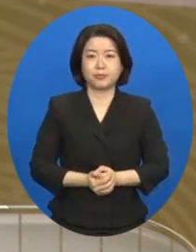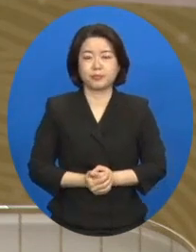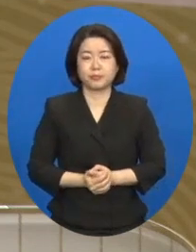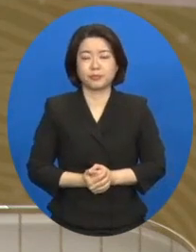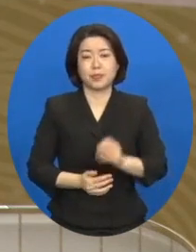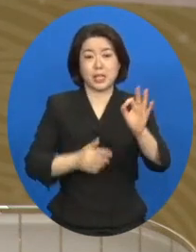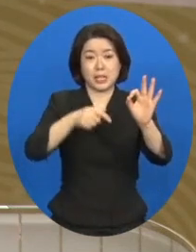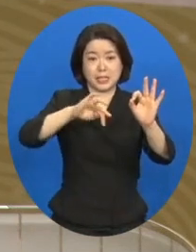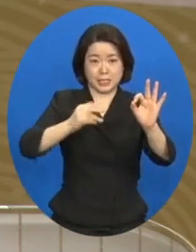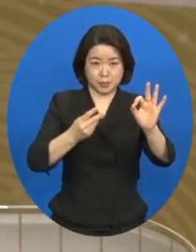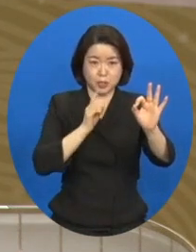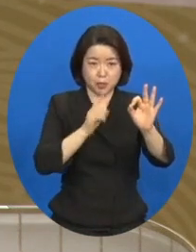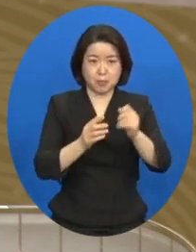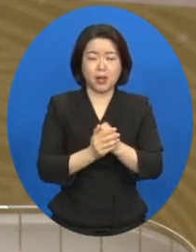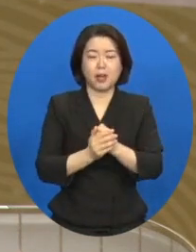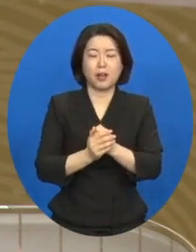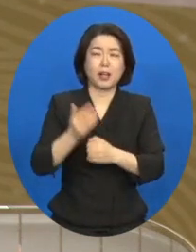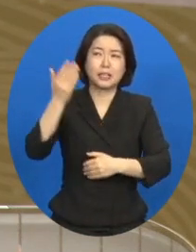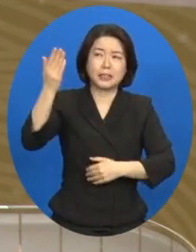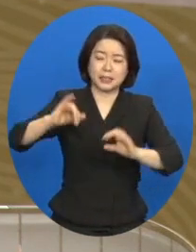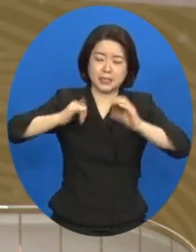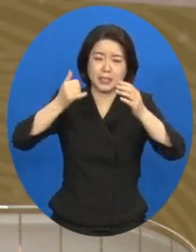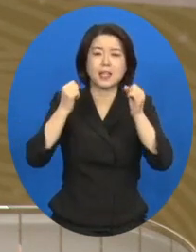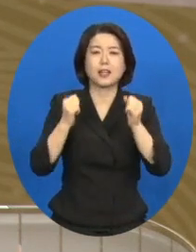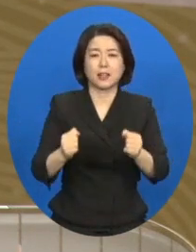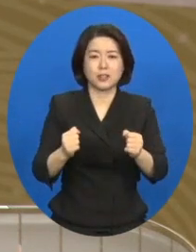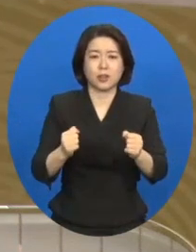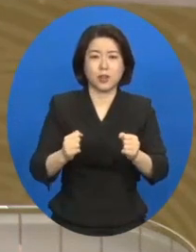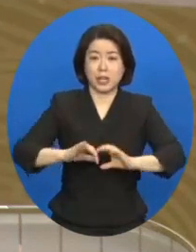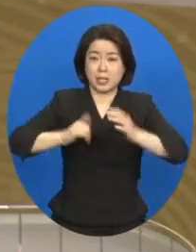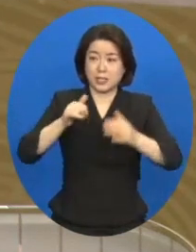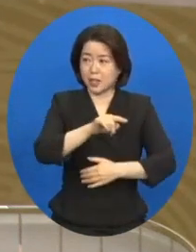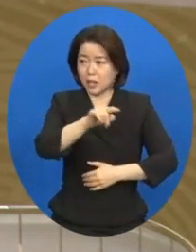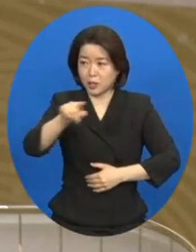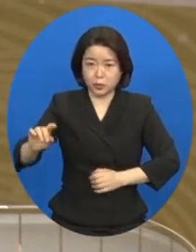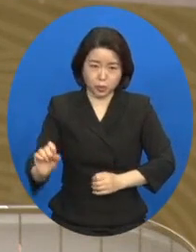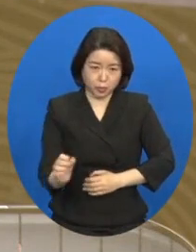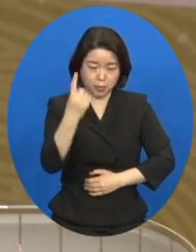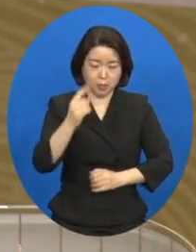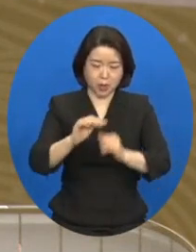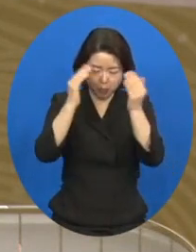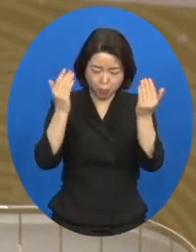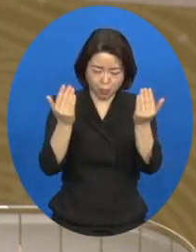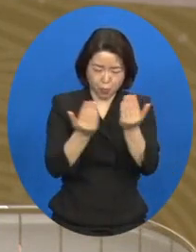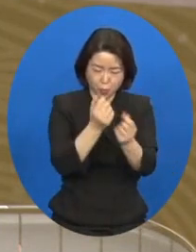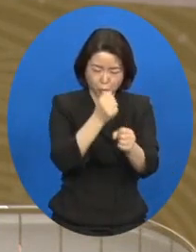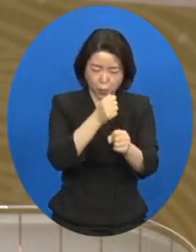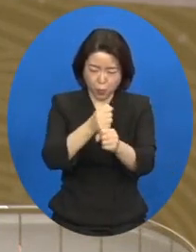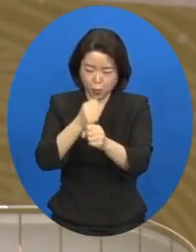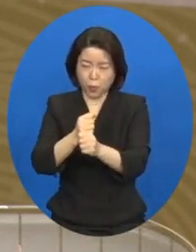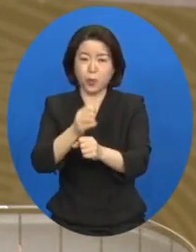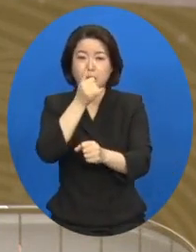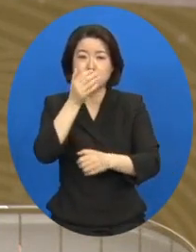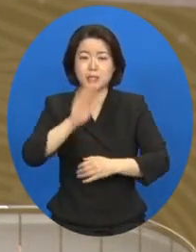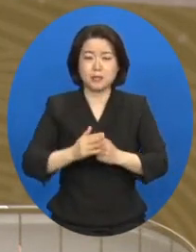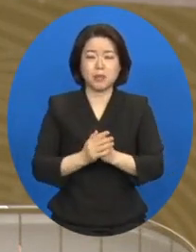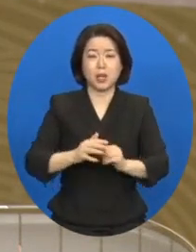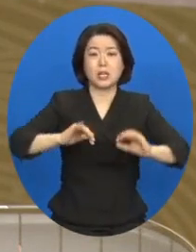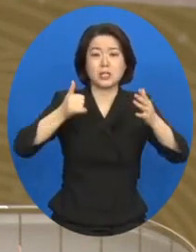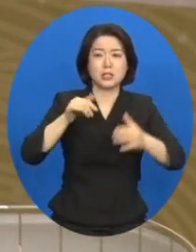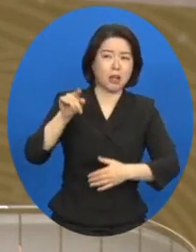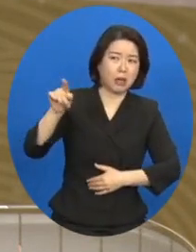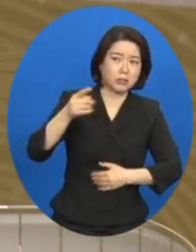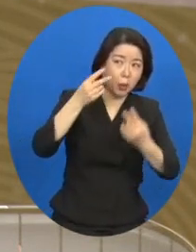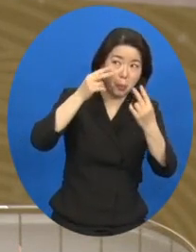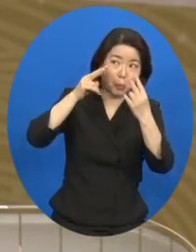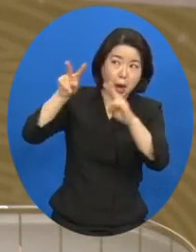10절 말씀에 그는 세상에 계셨다. 세상이 그로 말미암아 생겨났는데도 세상은 그를 알아보지